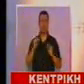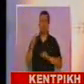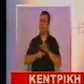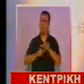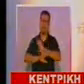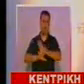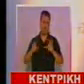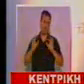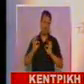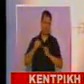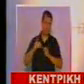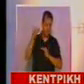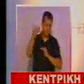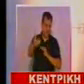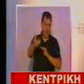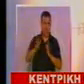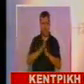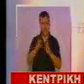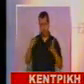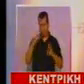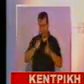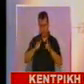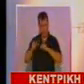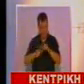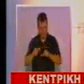πρόκειται να αλλάξουν στις 18 του Ιουνίου.